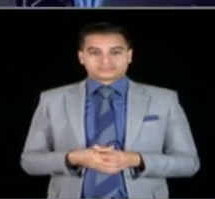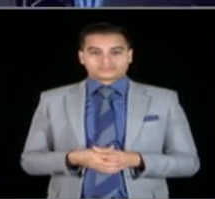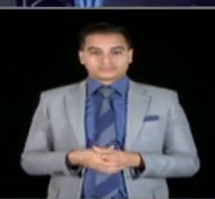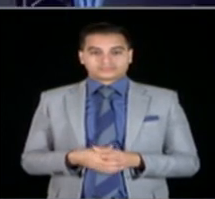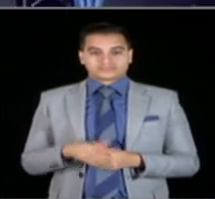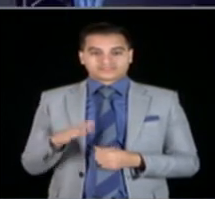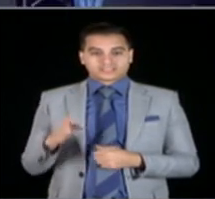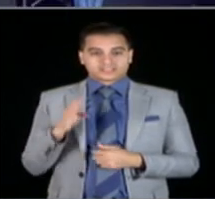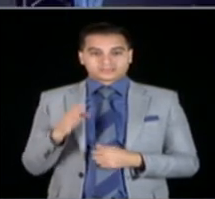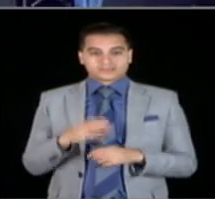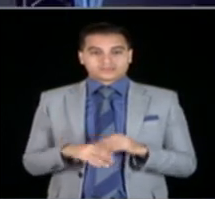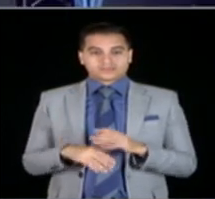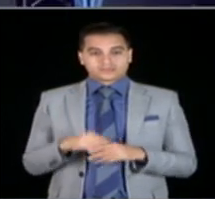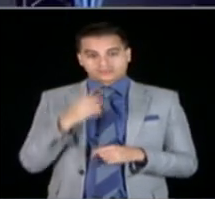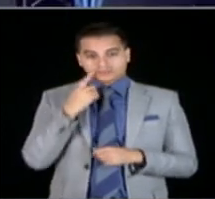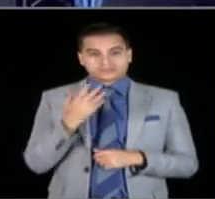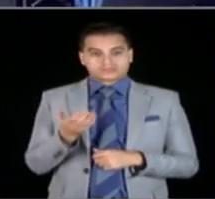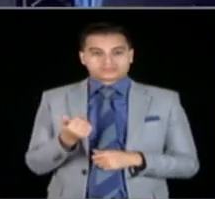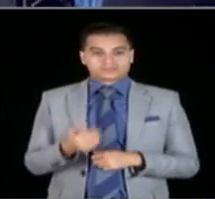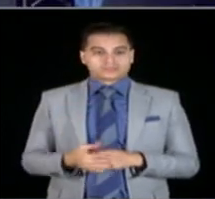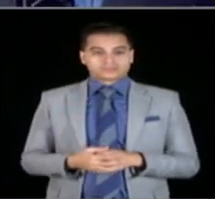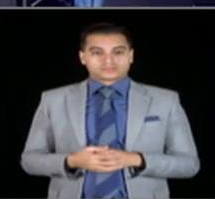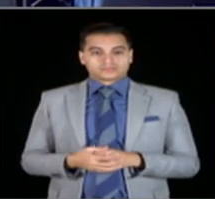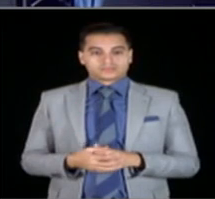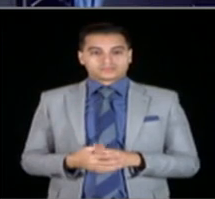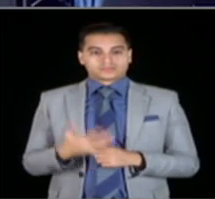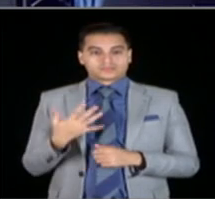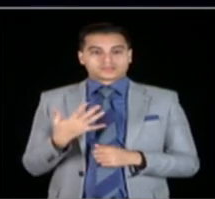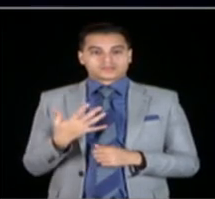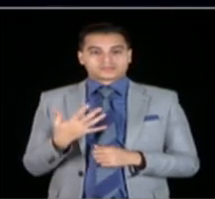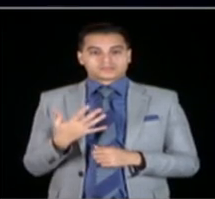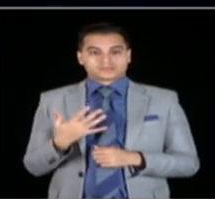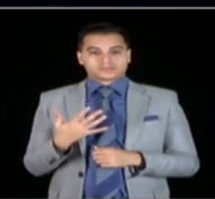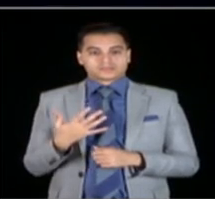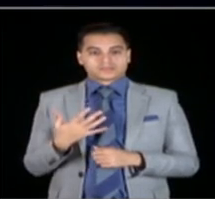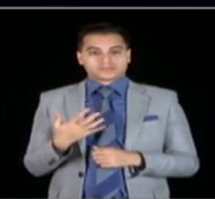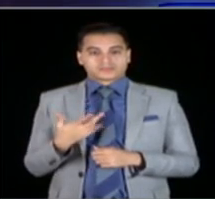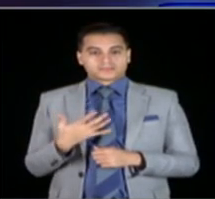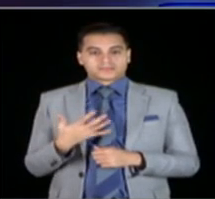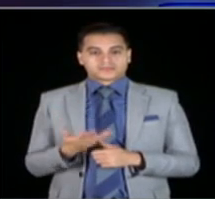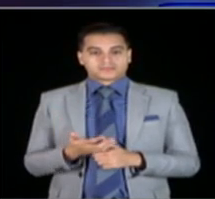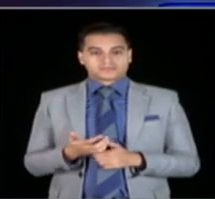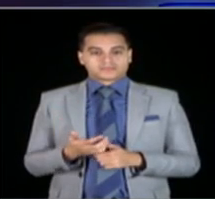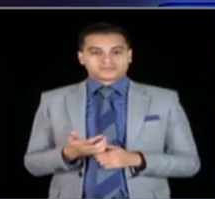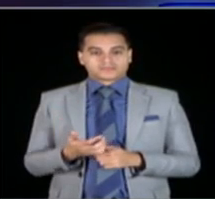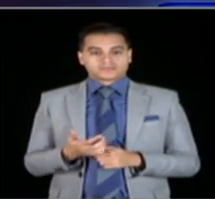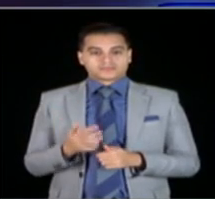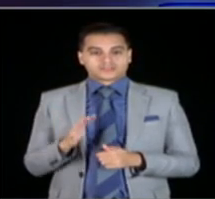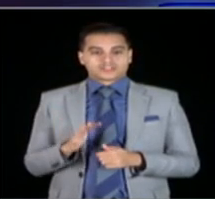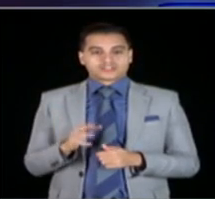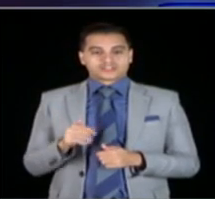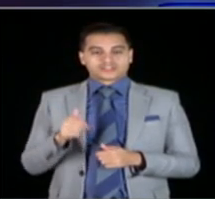في إجابة؟ يلا تفضلي. خمسة. إيه هما الخمسة؟ إحنا قلنا